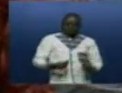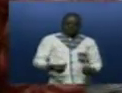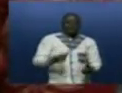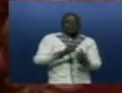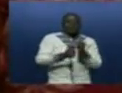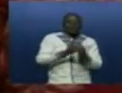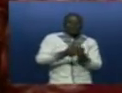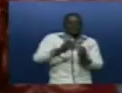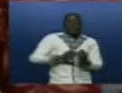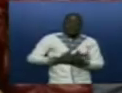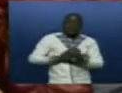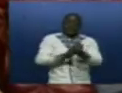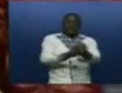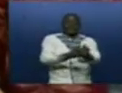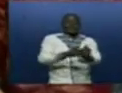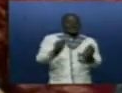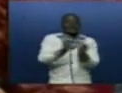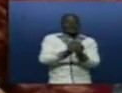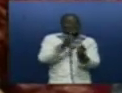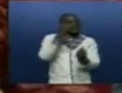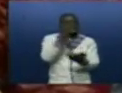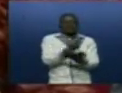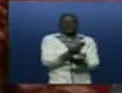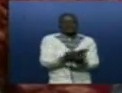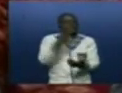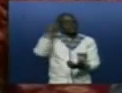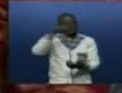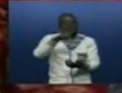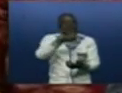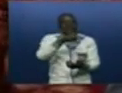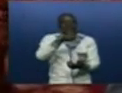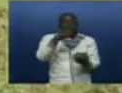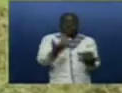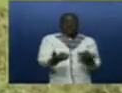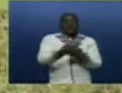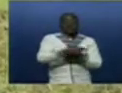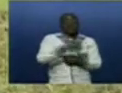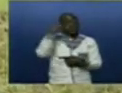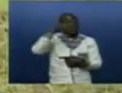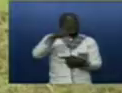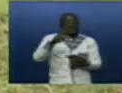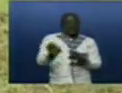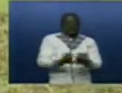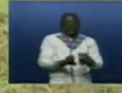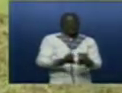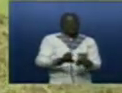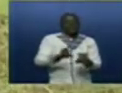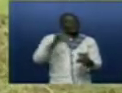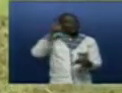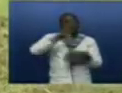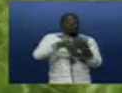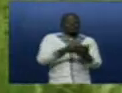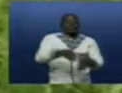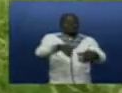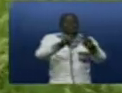accompagner avec des moyens financiers et éventuellement un petit peu de savoir-faire. Ces aménagements ont permis aux